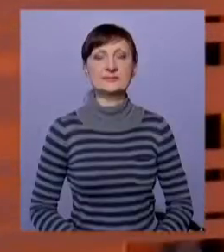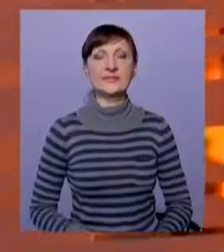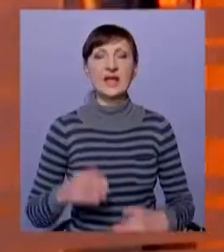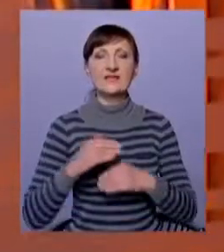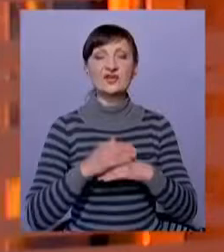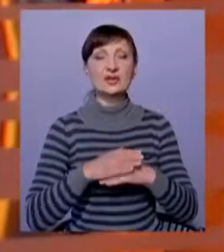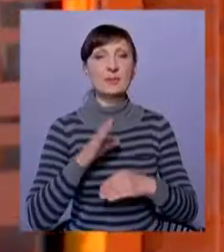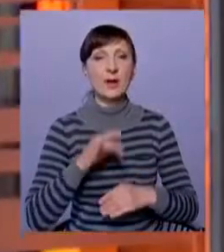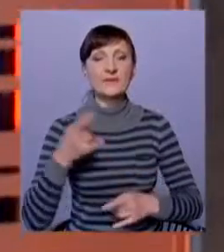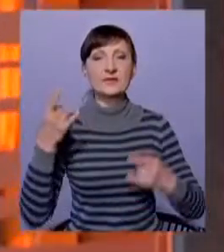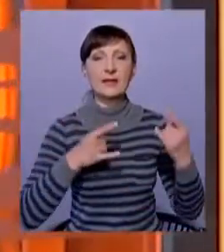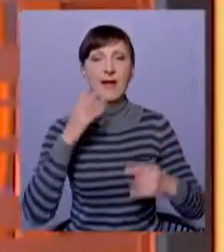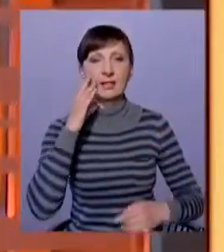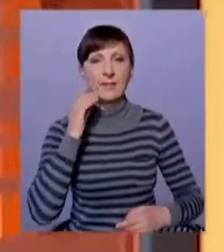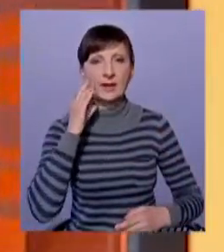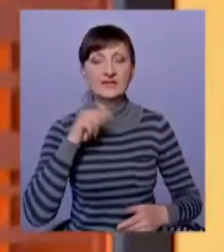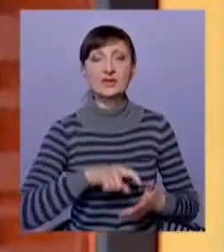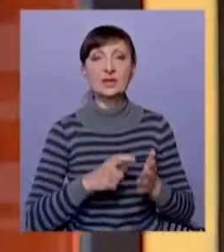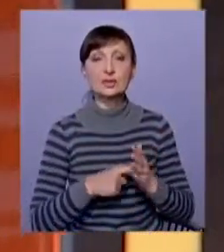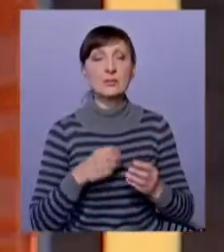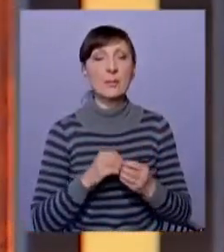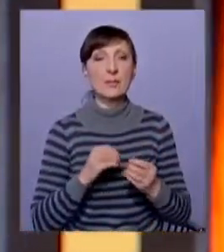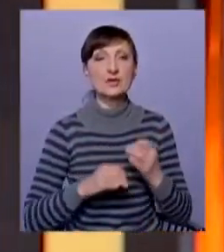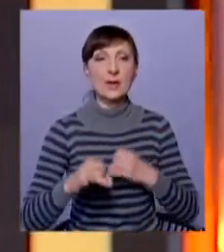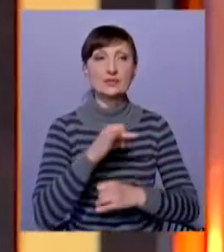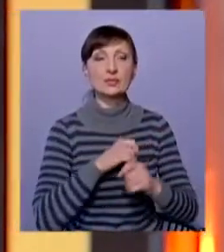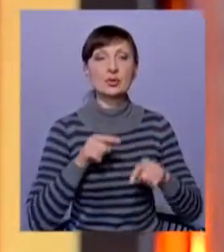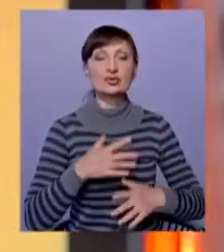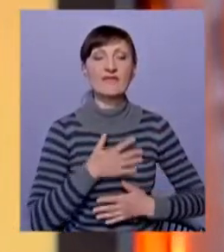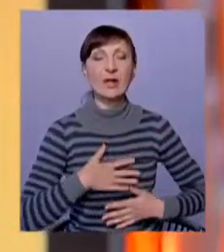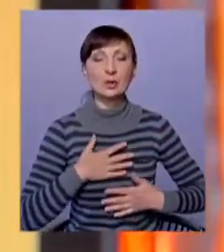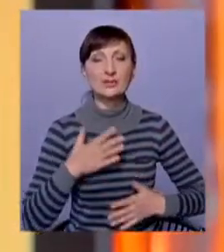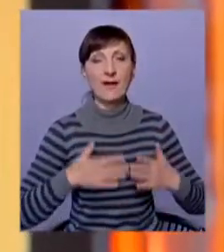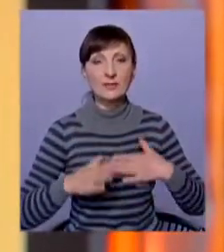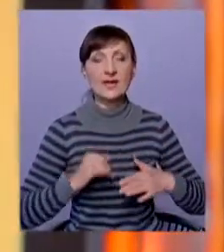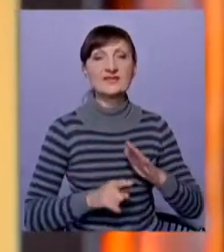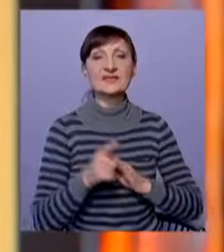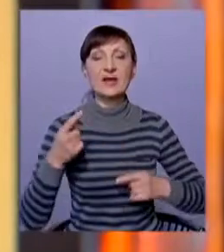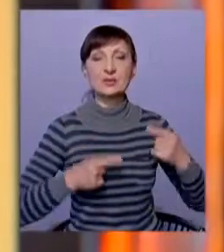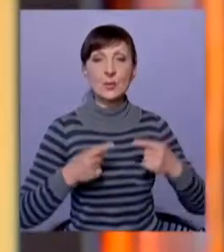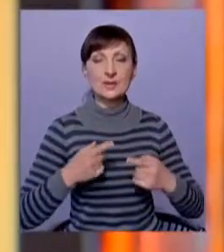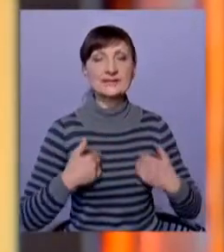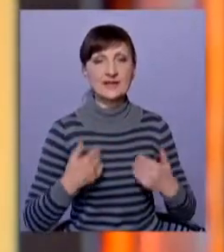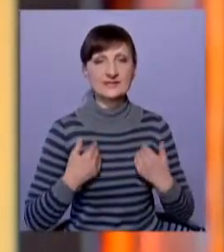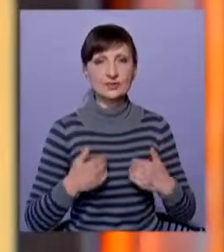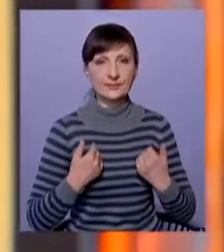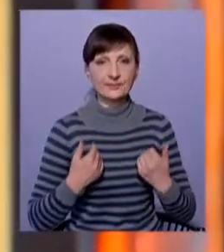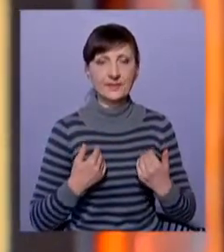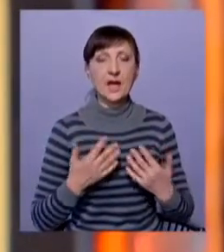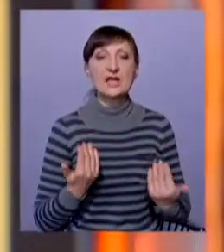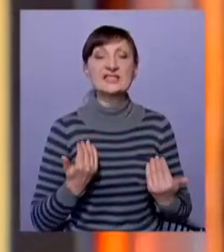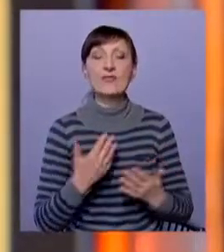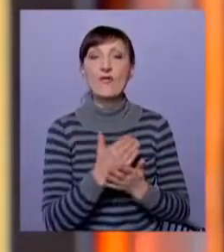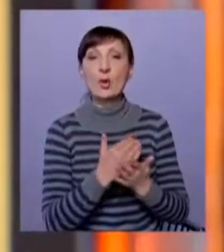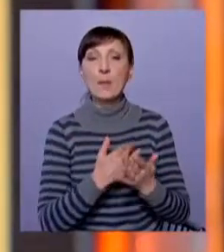Вечерний прайм в эфире телеканала «Алматы». В этой студии мы по-прежнему обсуждаем то, что волнует, радует и вызывает споры. Здравствуйте. Меня зовут Ардах